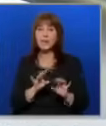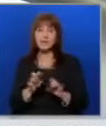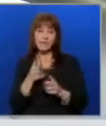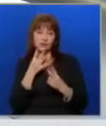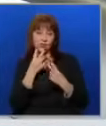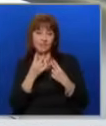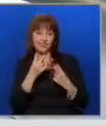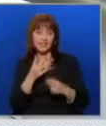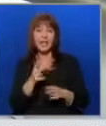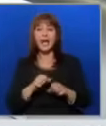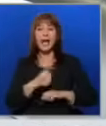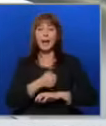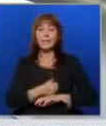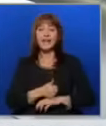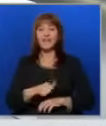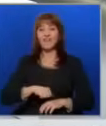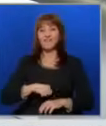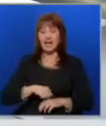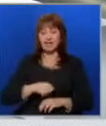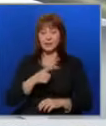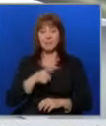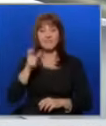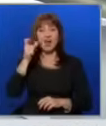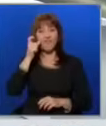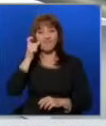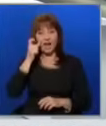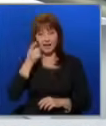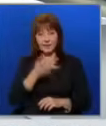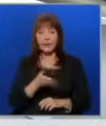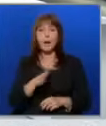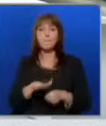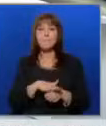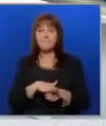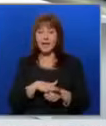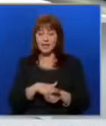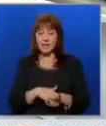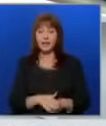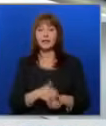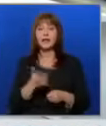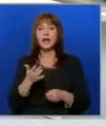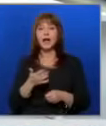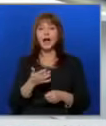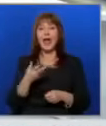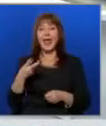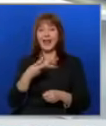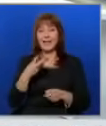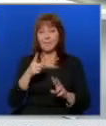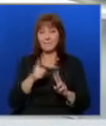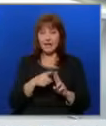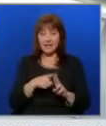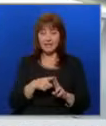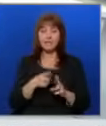видите кметът на Враца Калин Каменов, кметът на Варна Благомир Коцев, кметът на Перник Станислав Владимиров, кметът на Елин Пелин